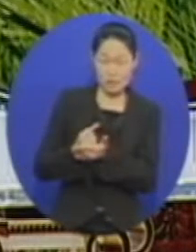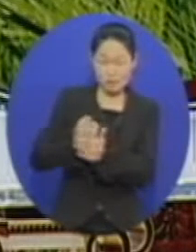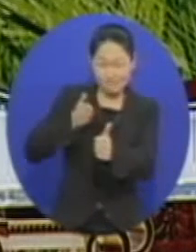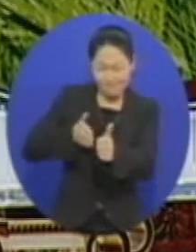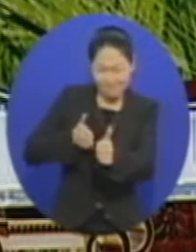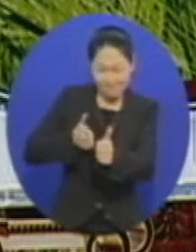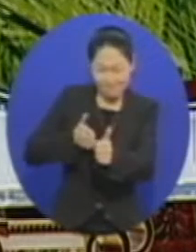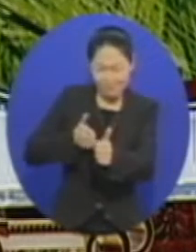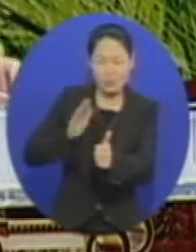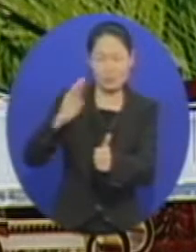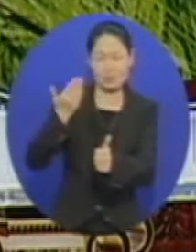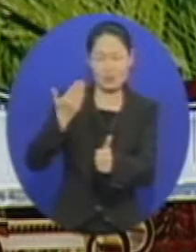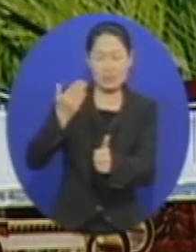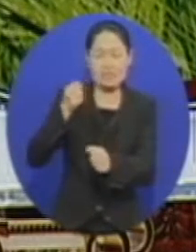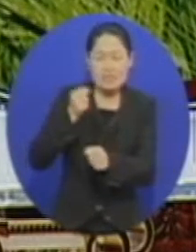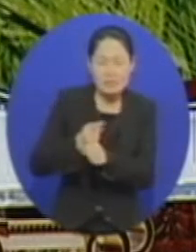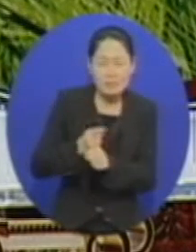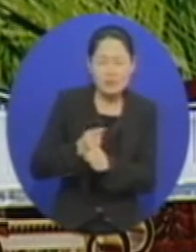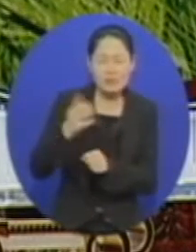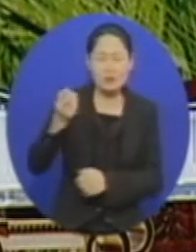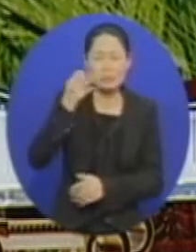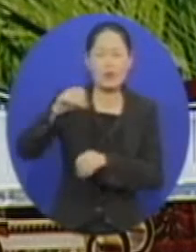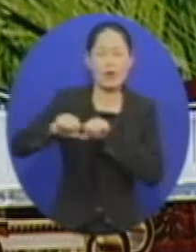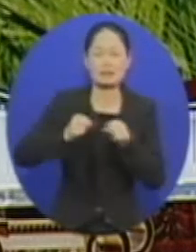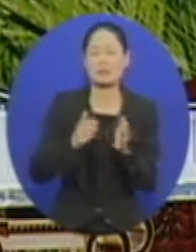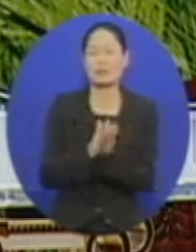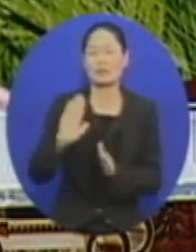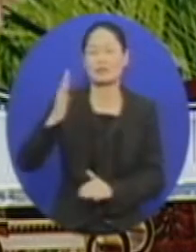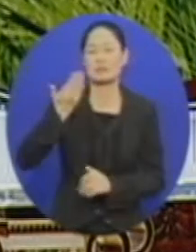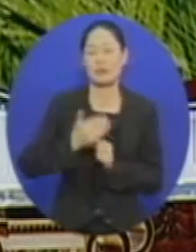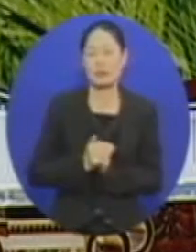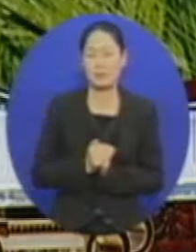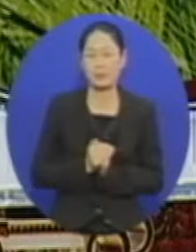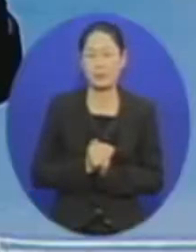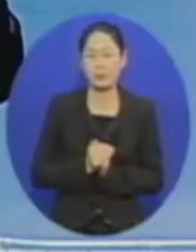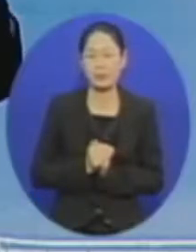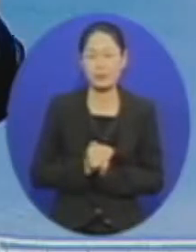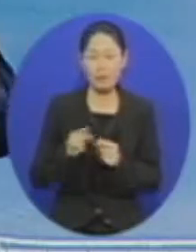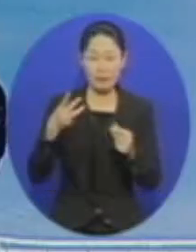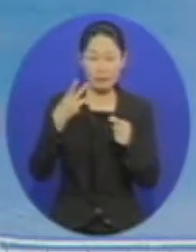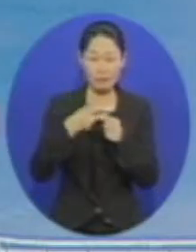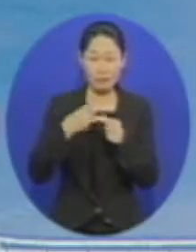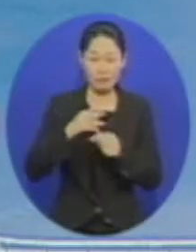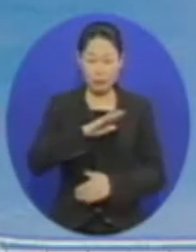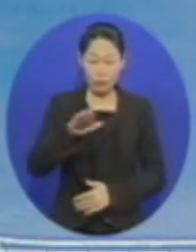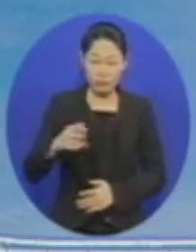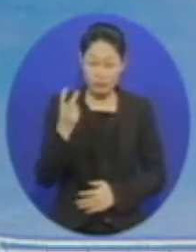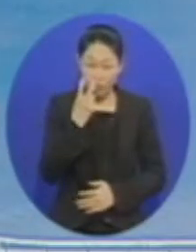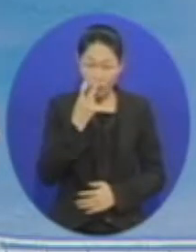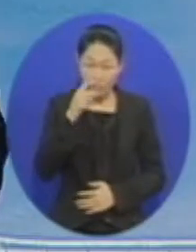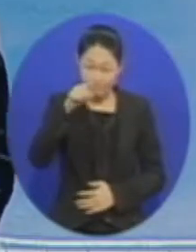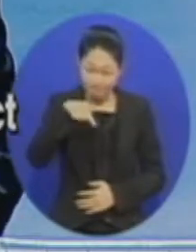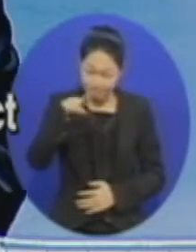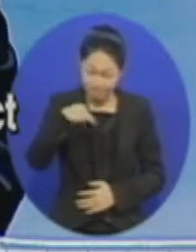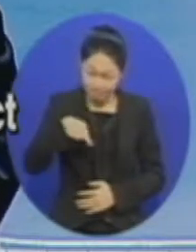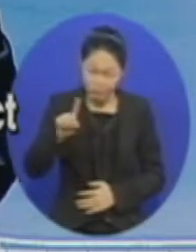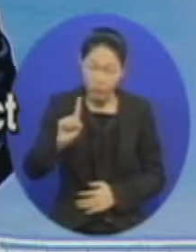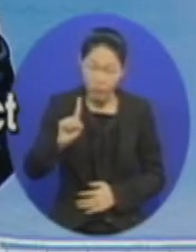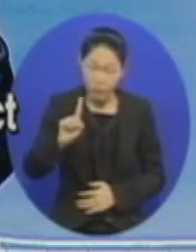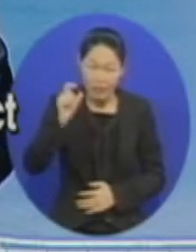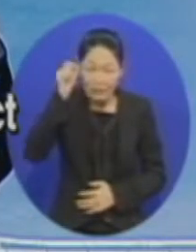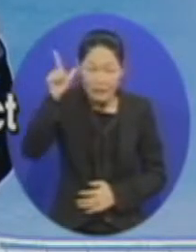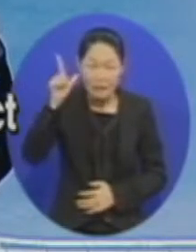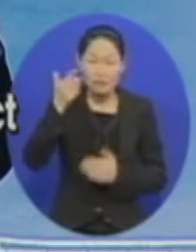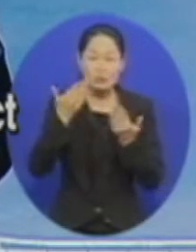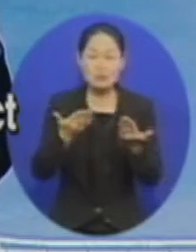성령님의 역사를 이미 시작이 된 겁니다 자 그리고 세번째 여러분이 점검 해 보실까 깨닫게 하신